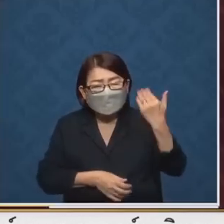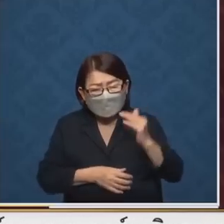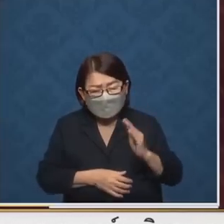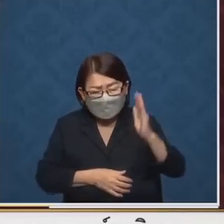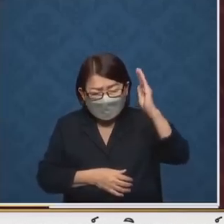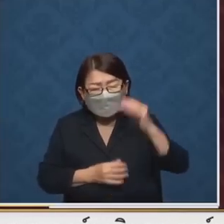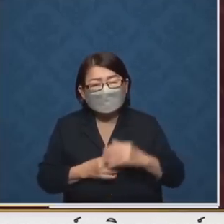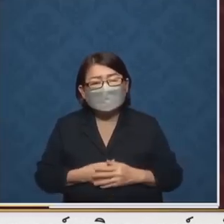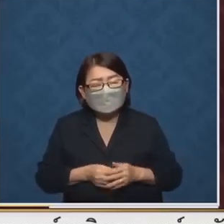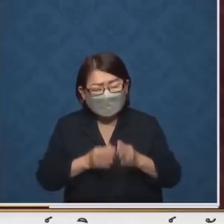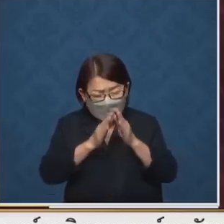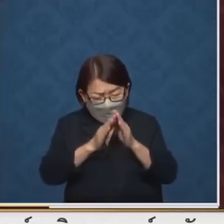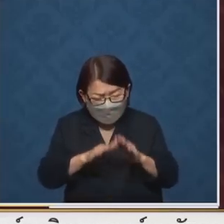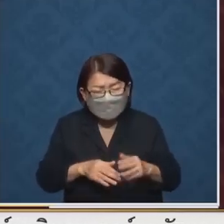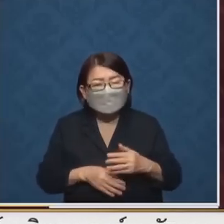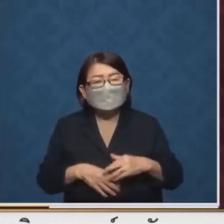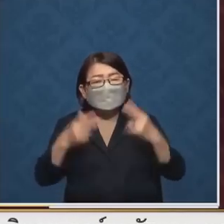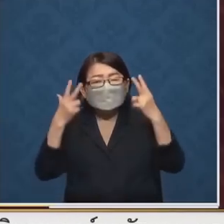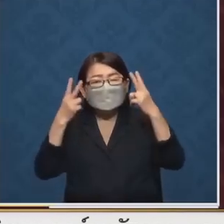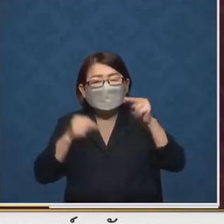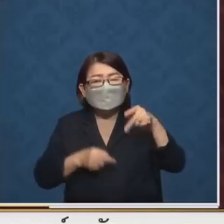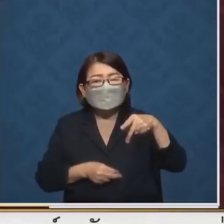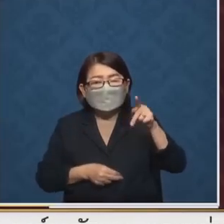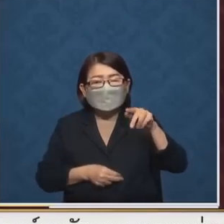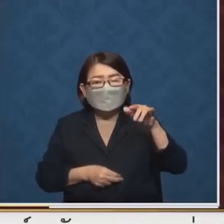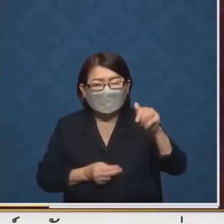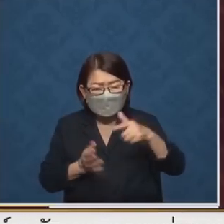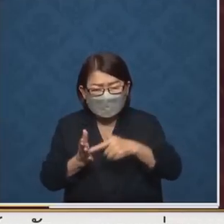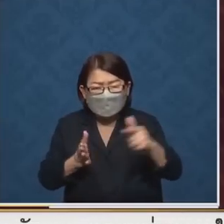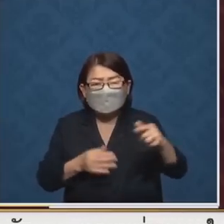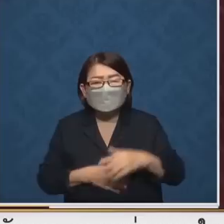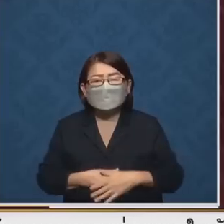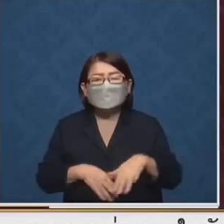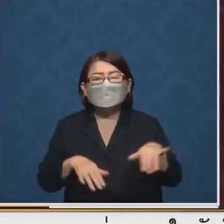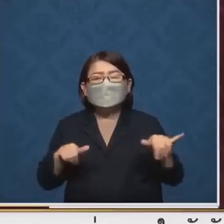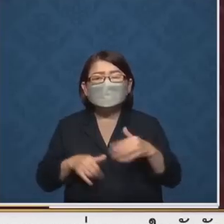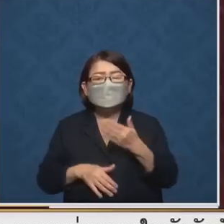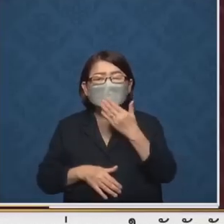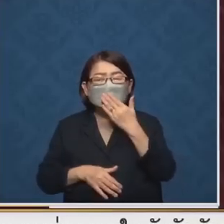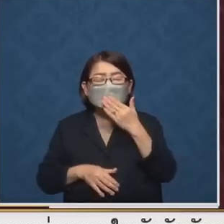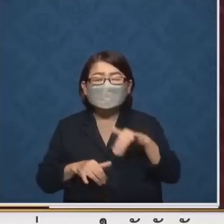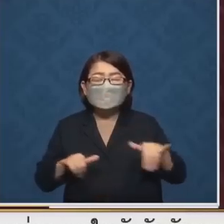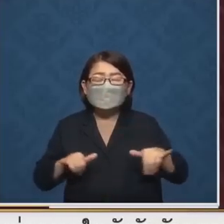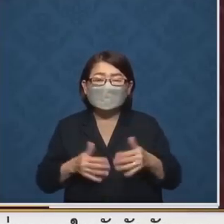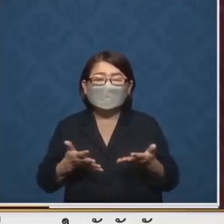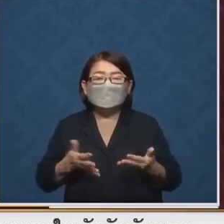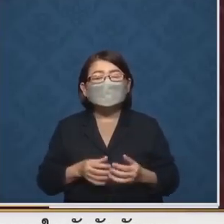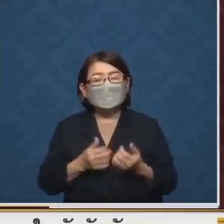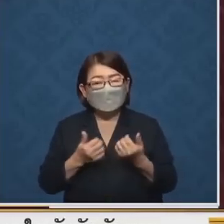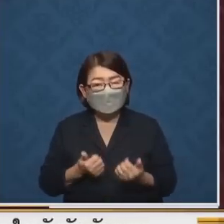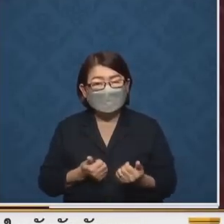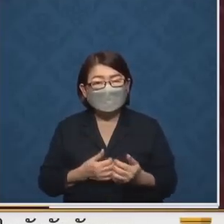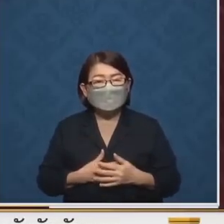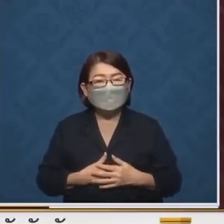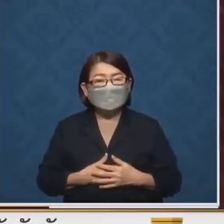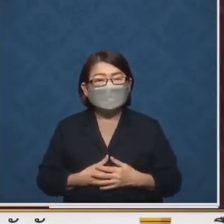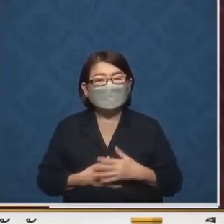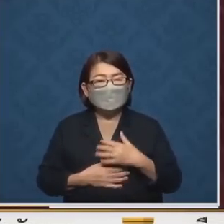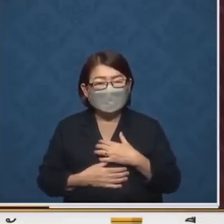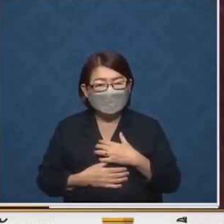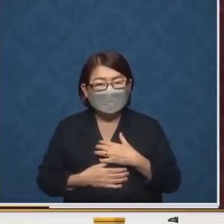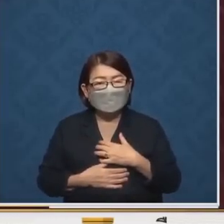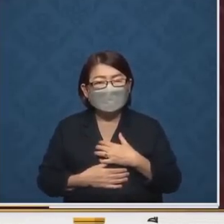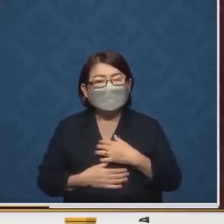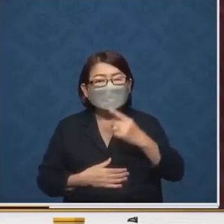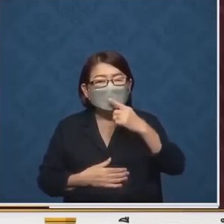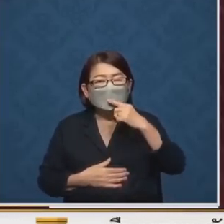ท่านนายก ผลเอกประยตจัโอชาลาออกท่านก็เฉยเท่านี้ผมอยากจะกลา